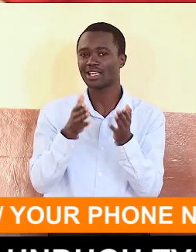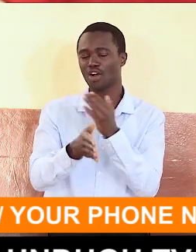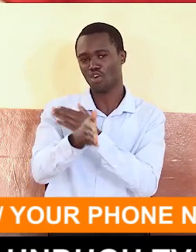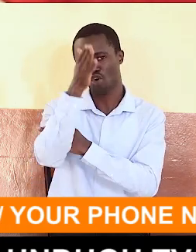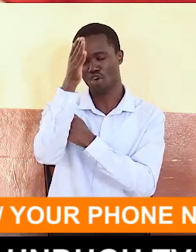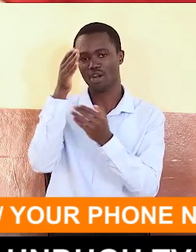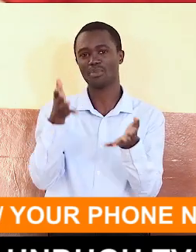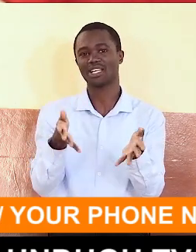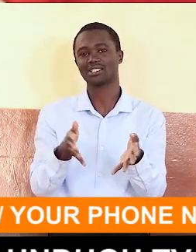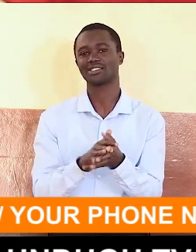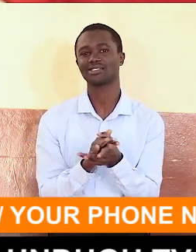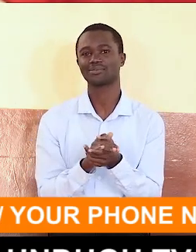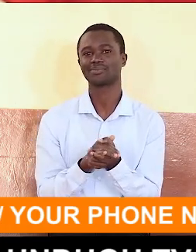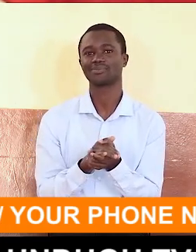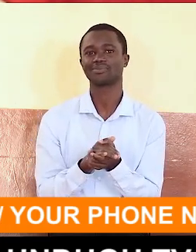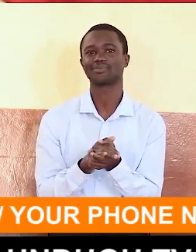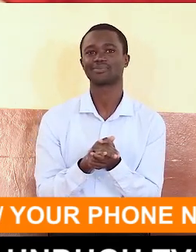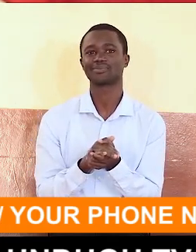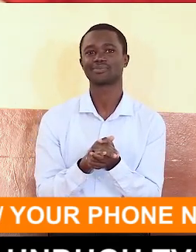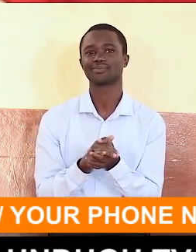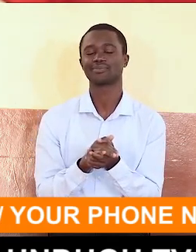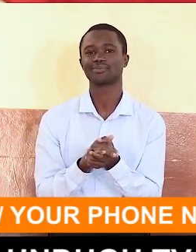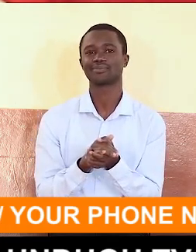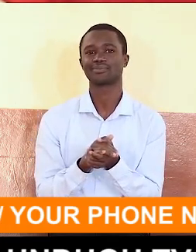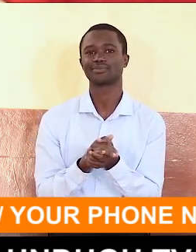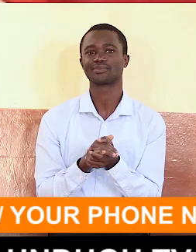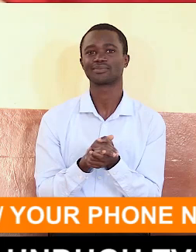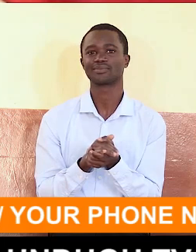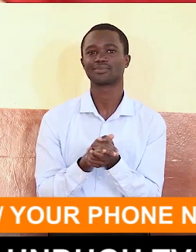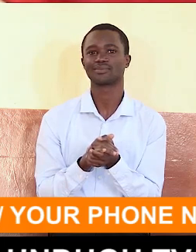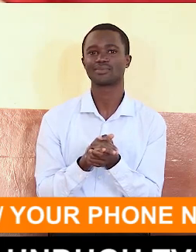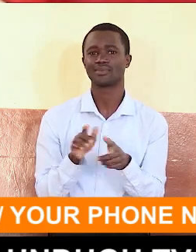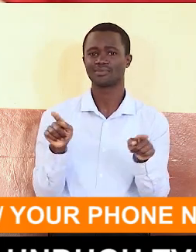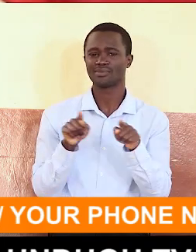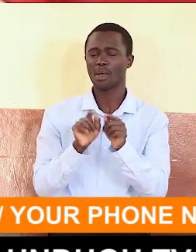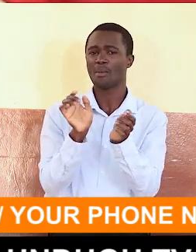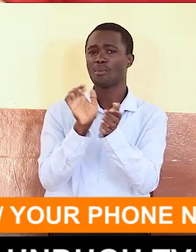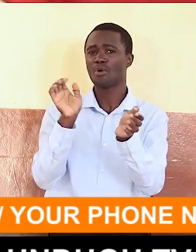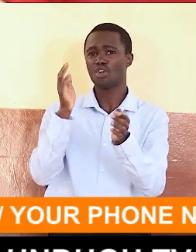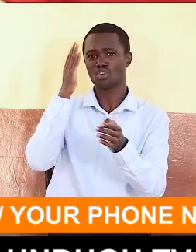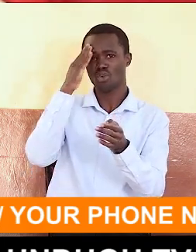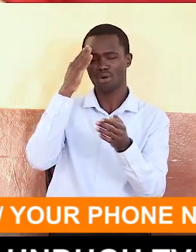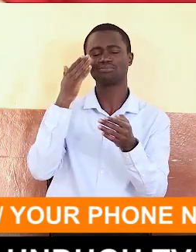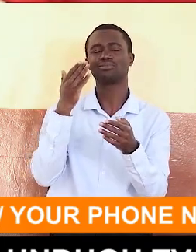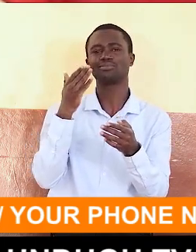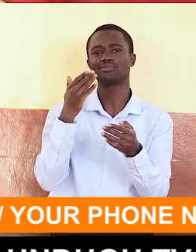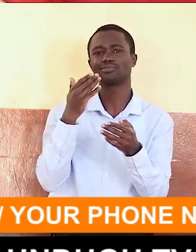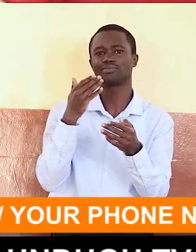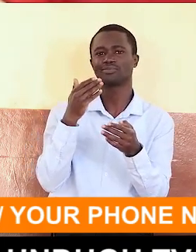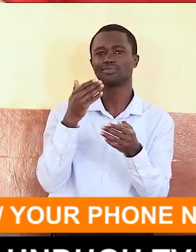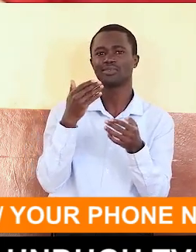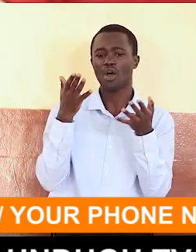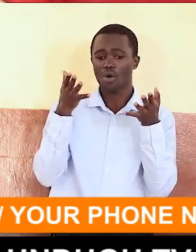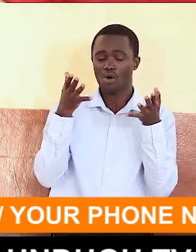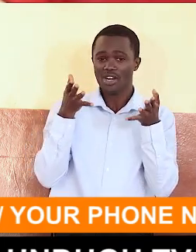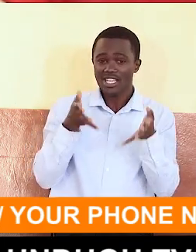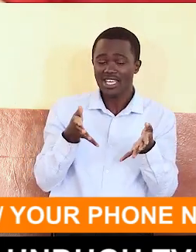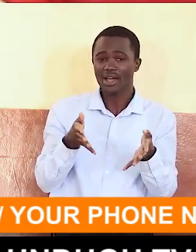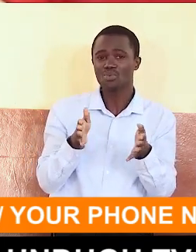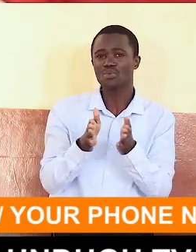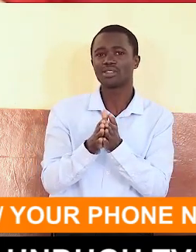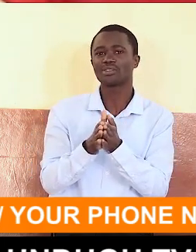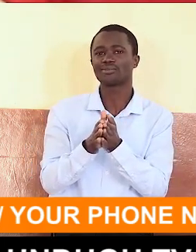Bwana. Na hivyo basi akajua mbele ya huyu supernatural person, huyu mwenye uwezo